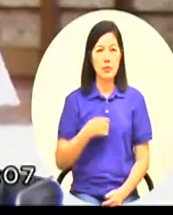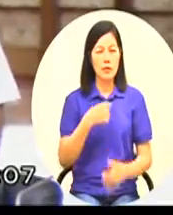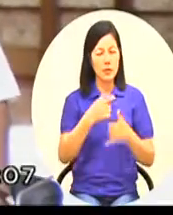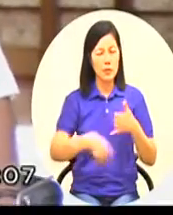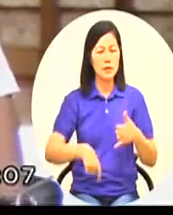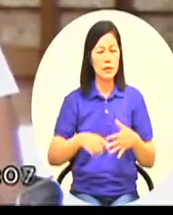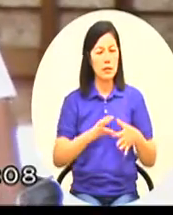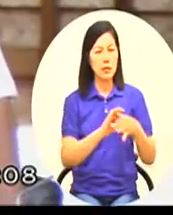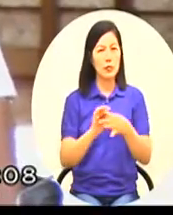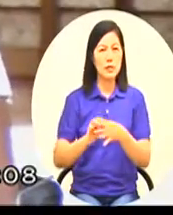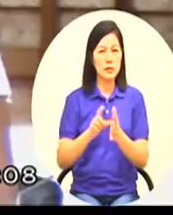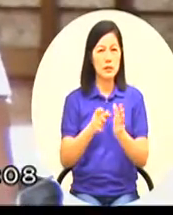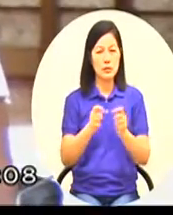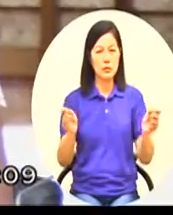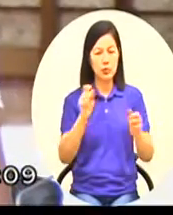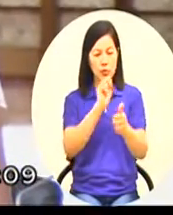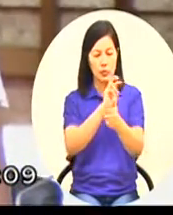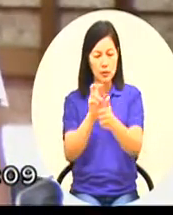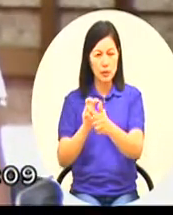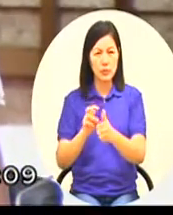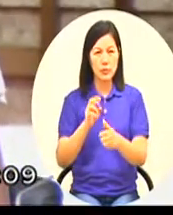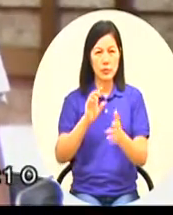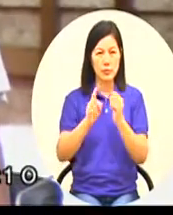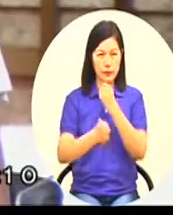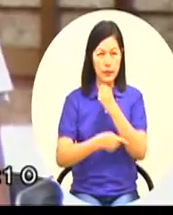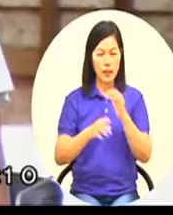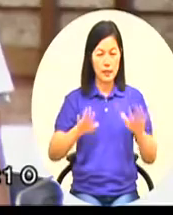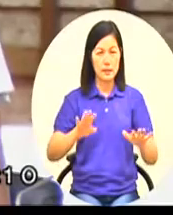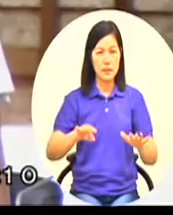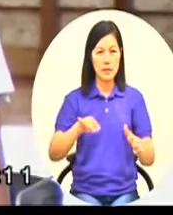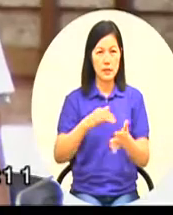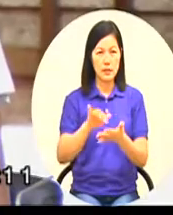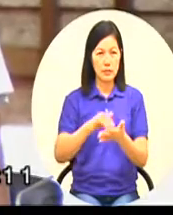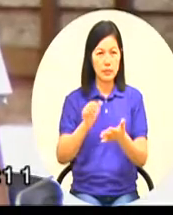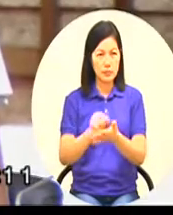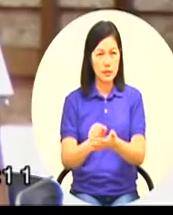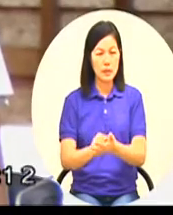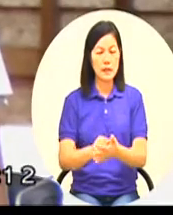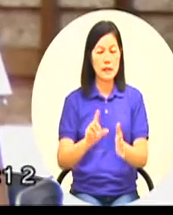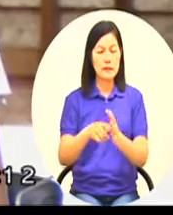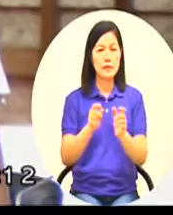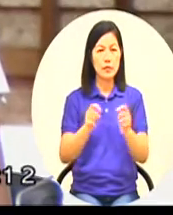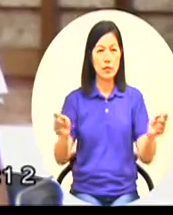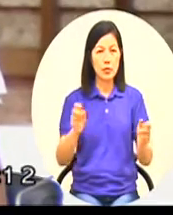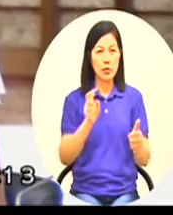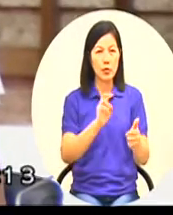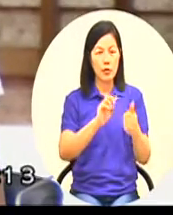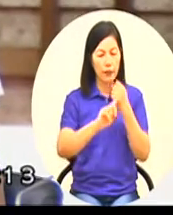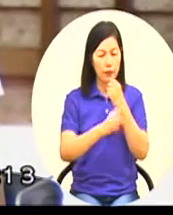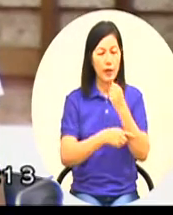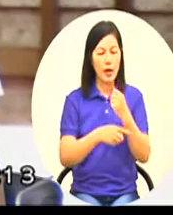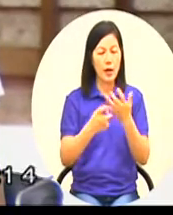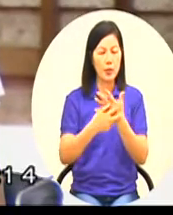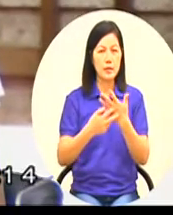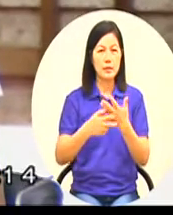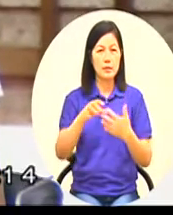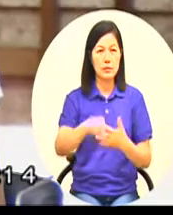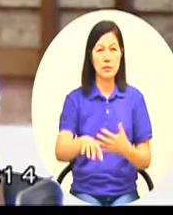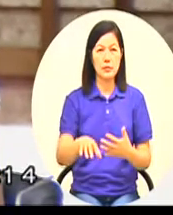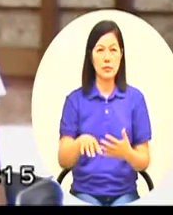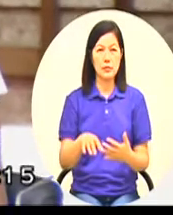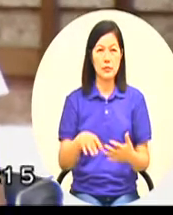的长照法，今年所编列的，在这个长照的过程，我知道卫生局所扮演的角色，